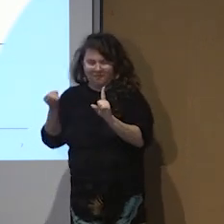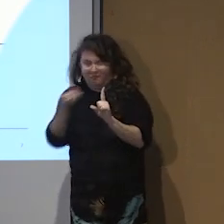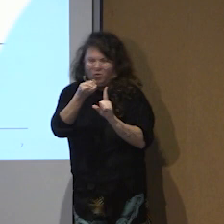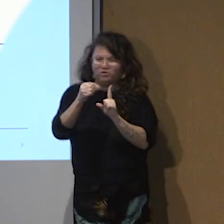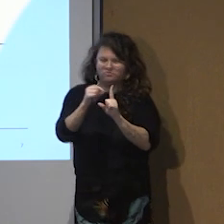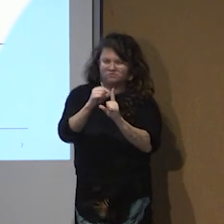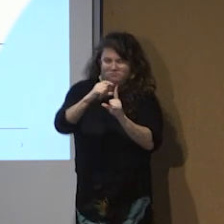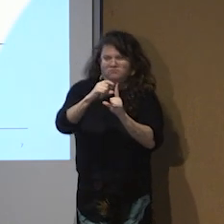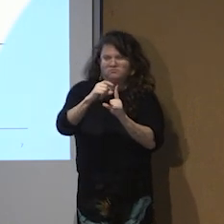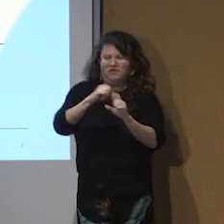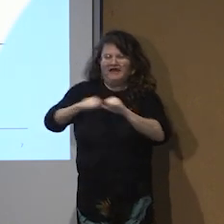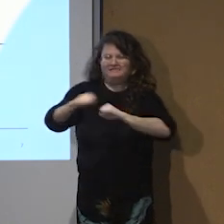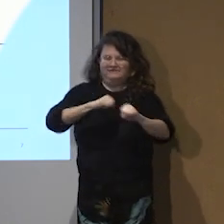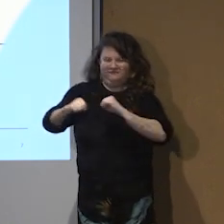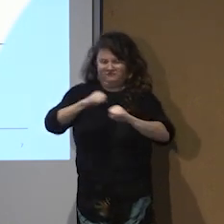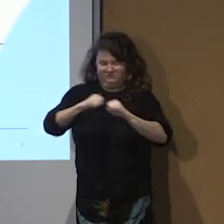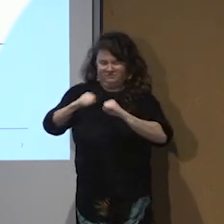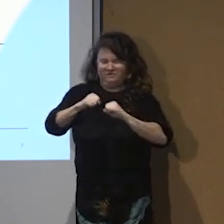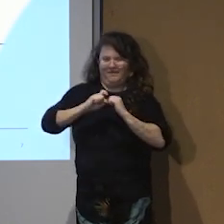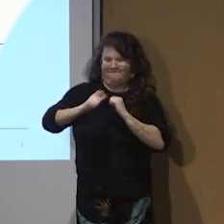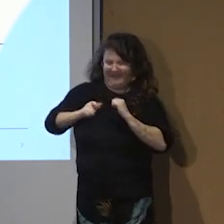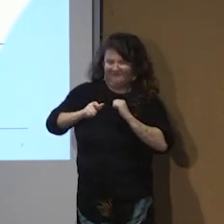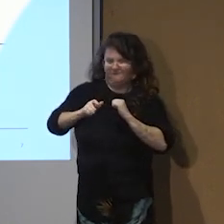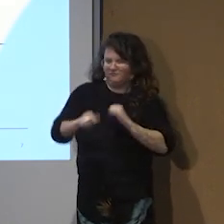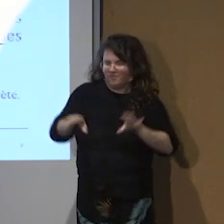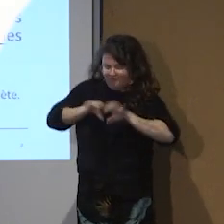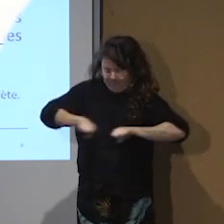des protéines, des enzymes, et améliorer les métabolismes.